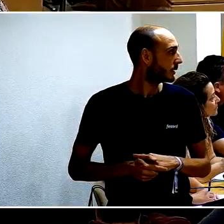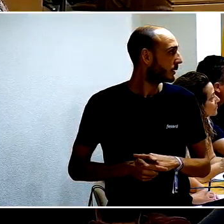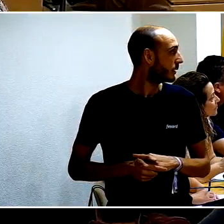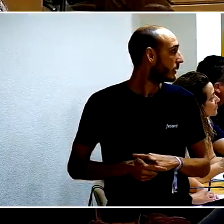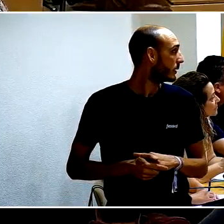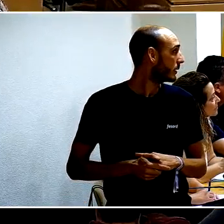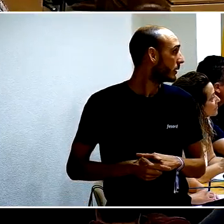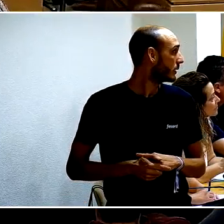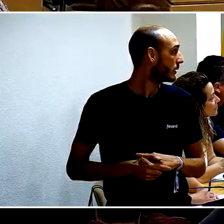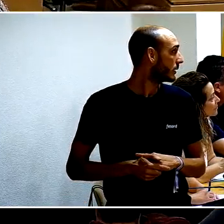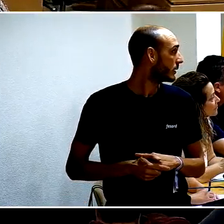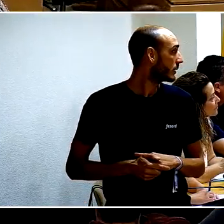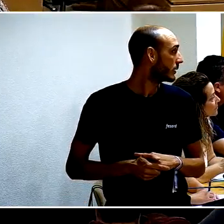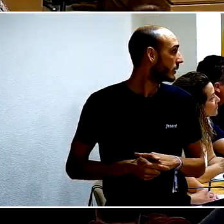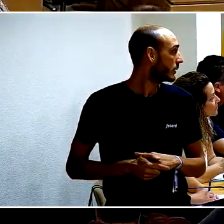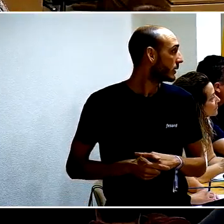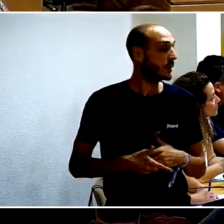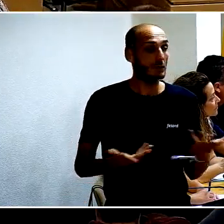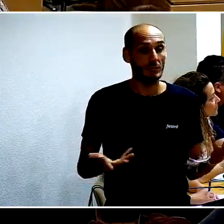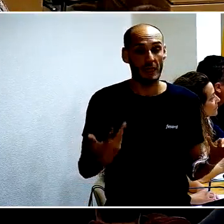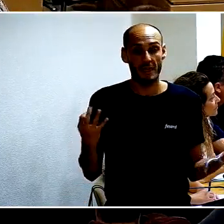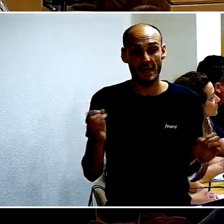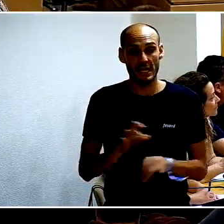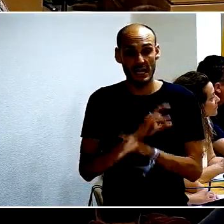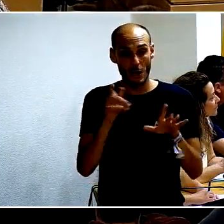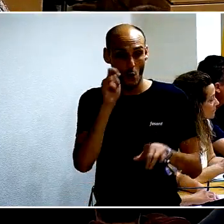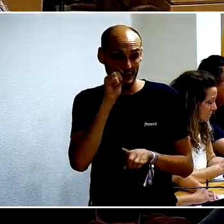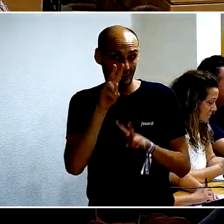Hombre, usted tendría que aclarar el interventor.